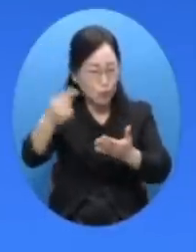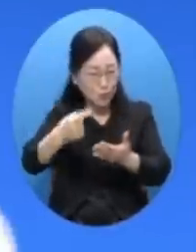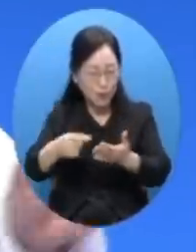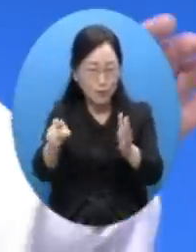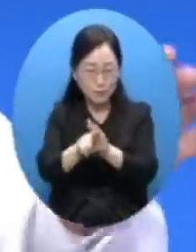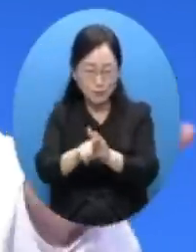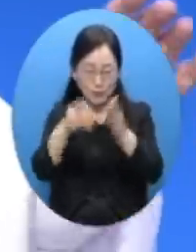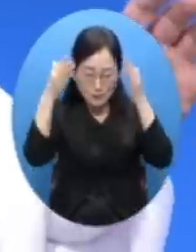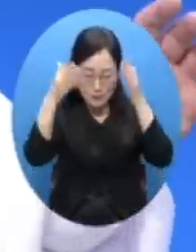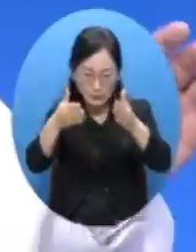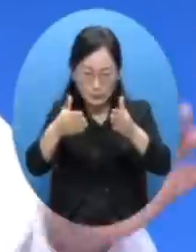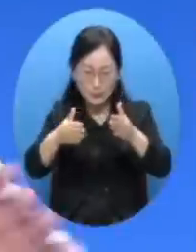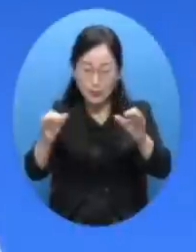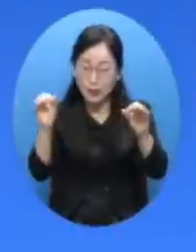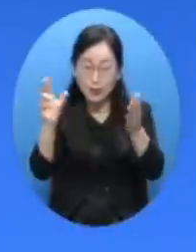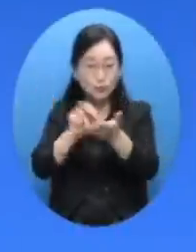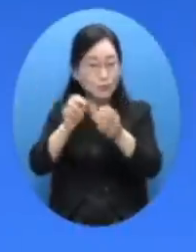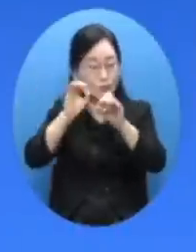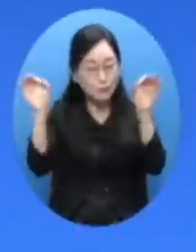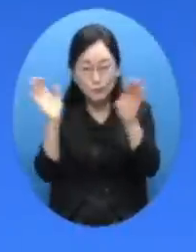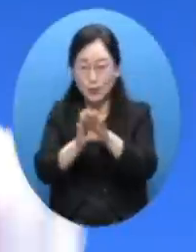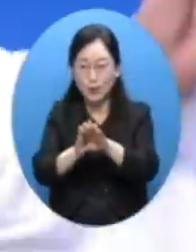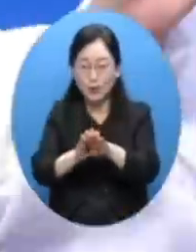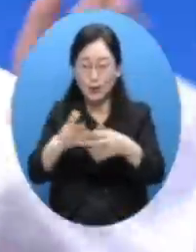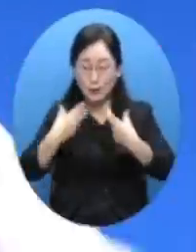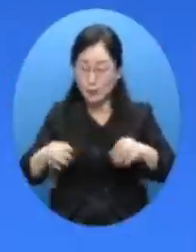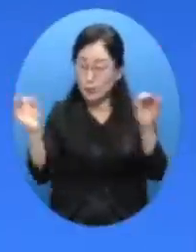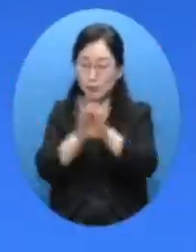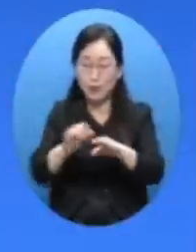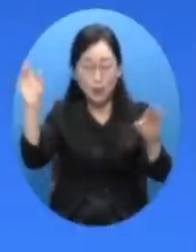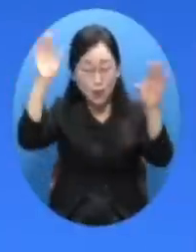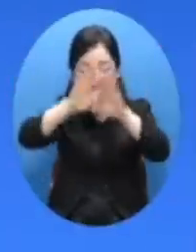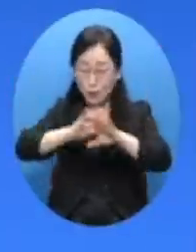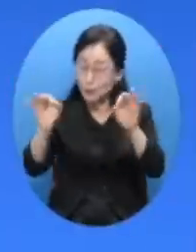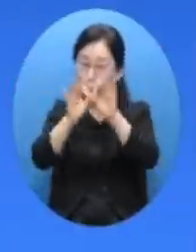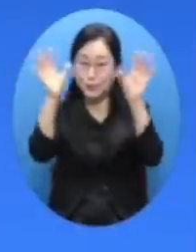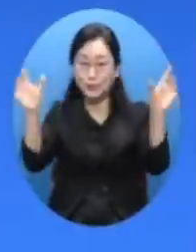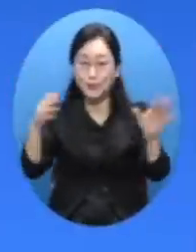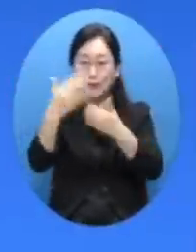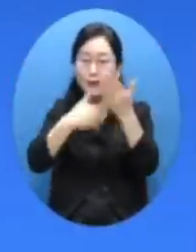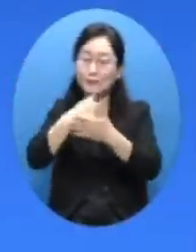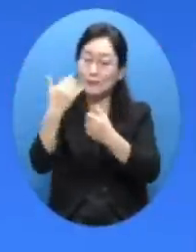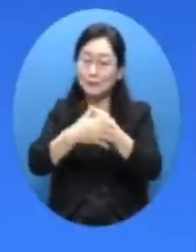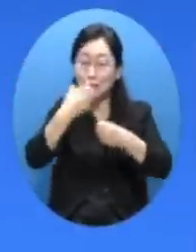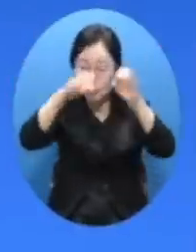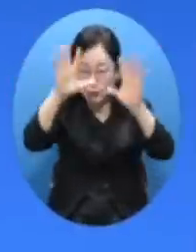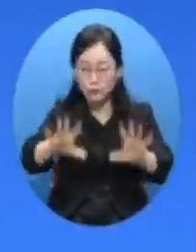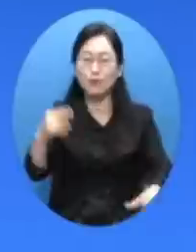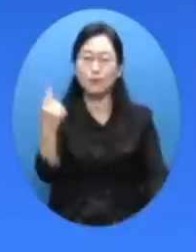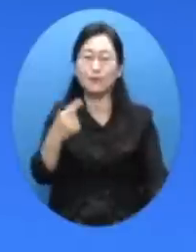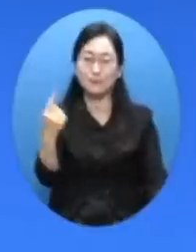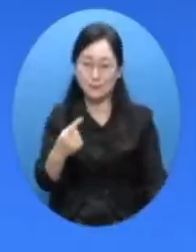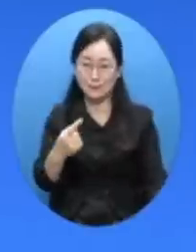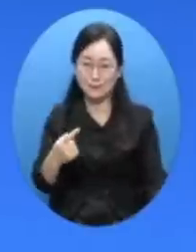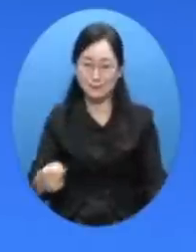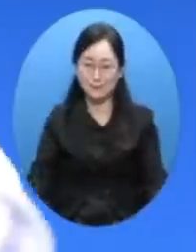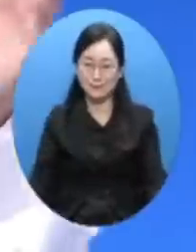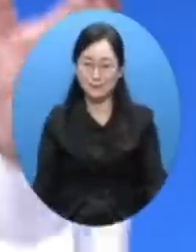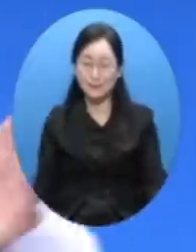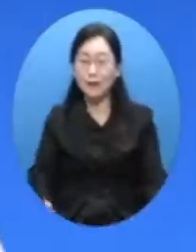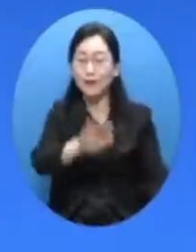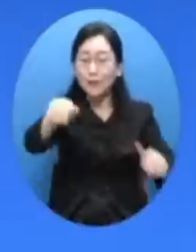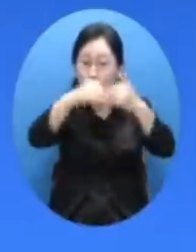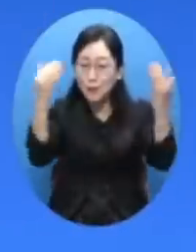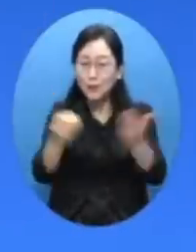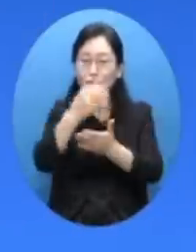문제가 사라지고 절망이 사라지고 모든 어려움이 떠나가고 하나님의 은혜와 축복이 우리에게 다가오게 되는 것입니다. 우리